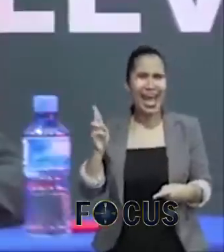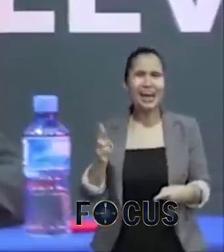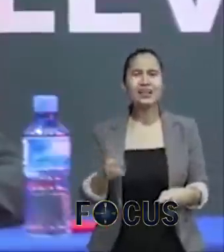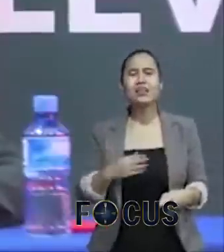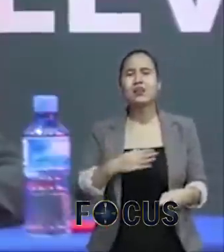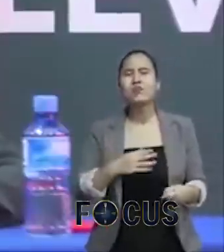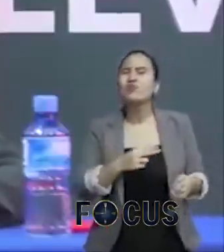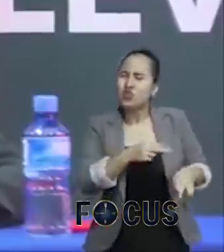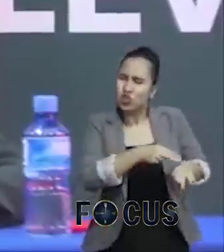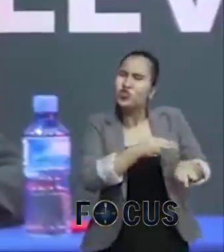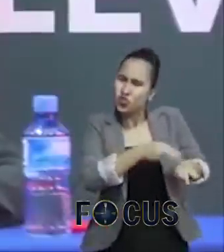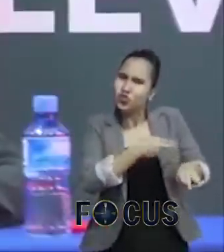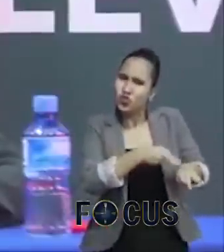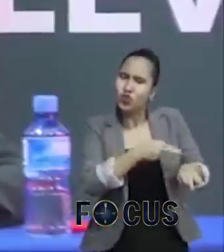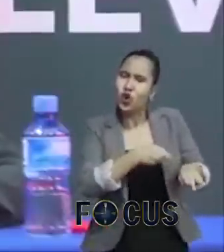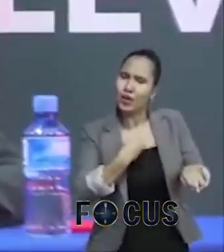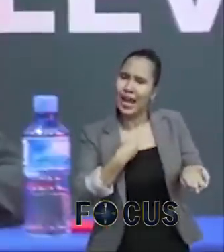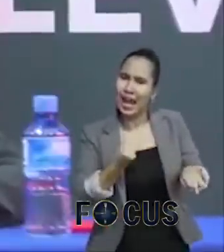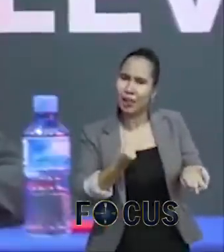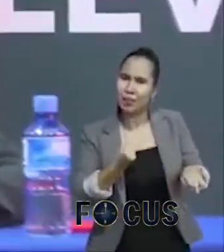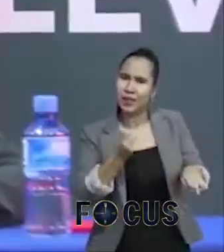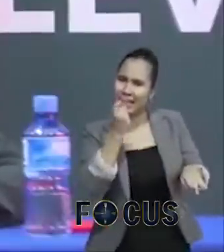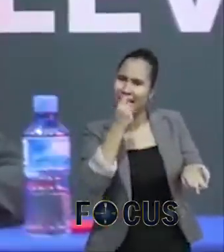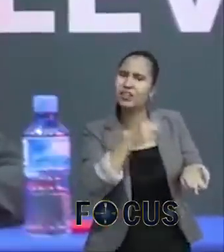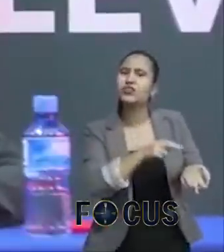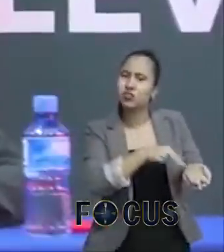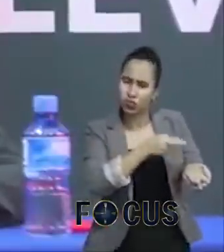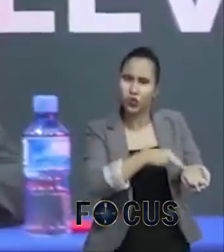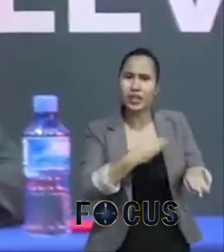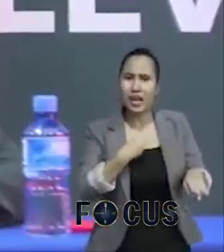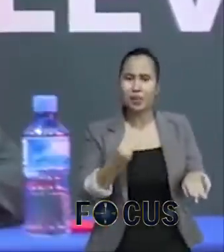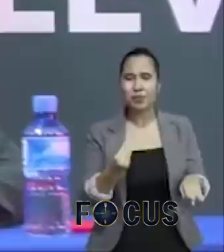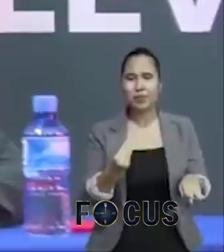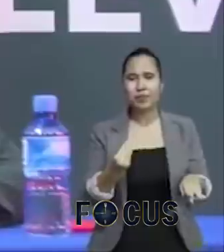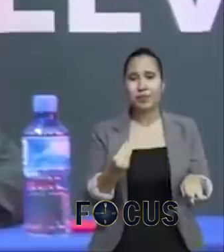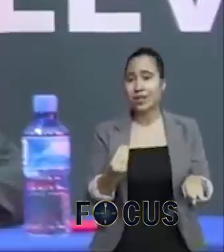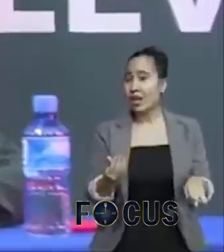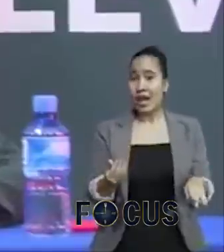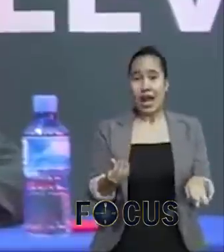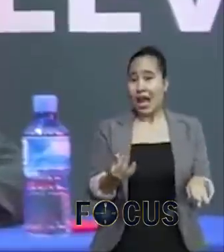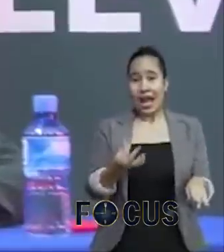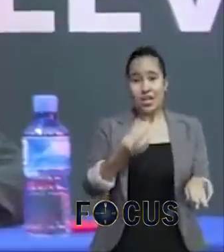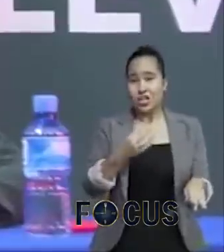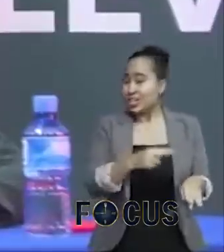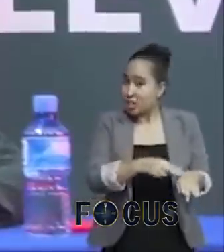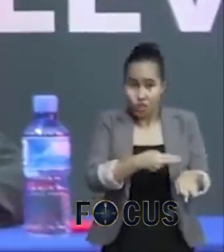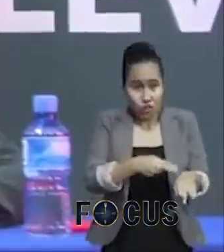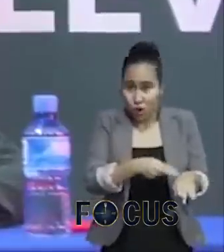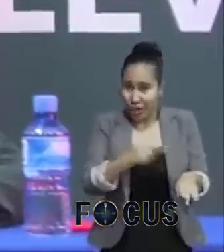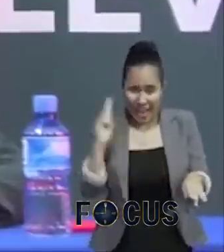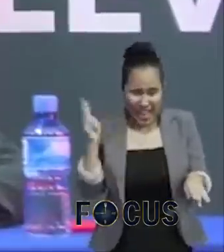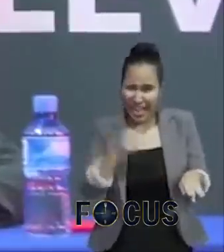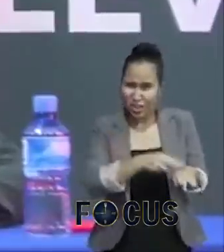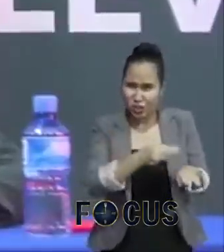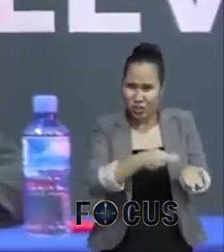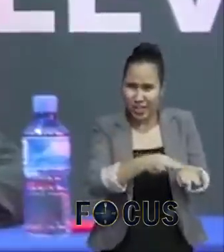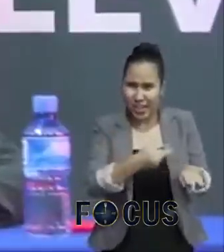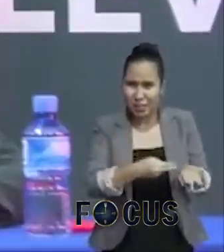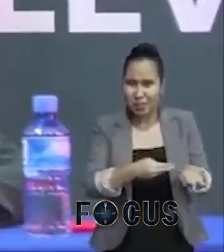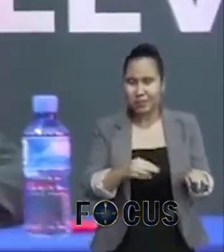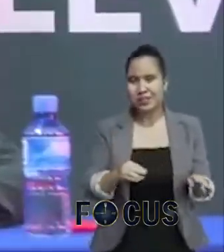zijn. Indien u dat niet bent, laat het over voor anderen die dat harder nodig hebben dan